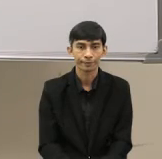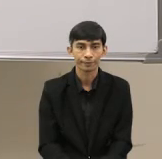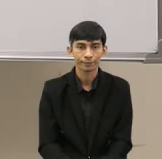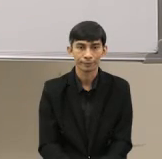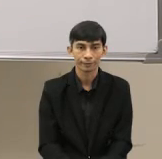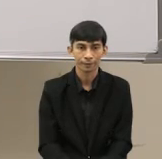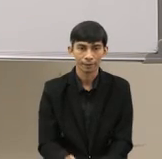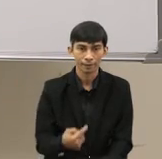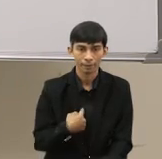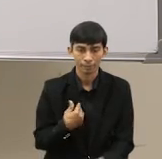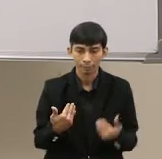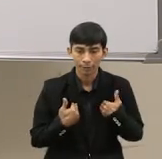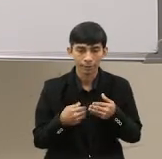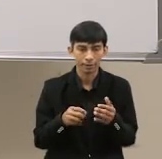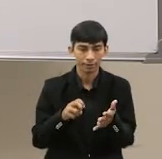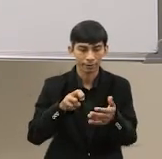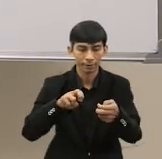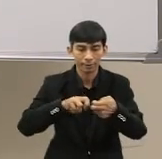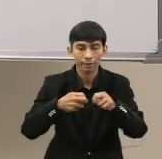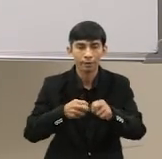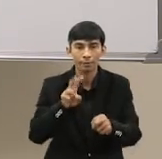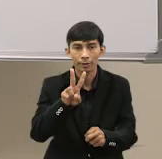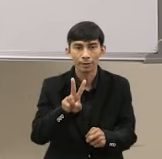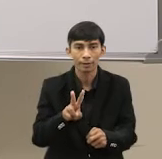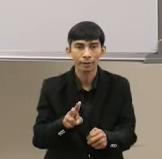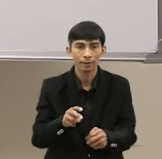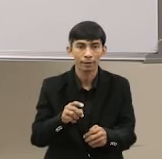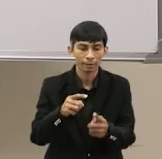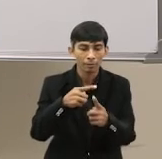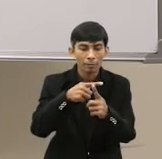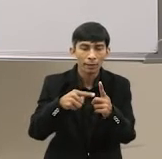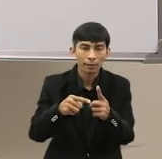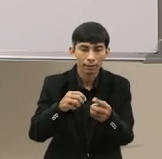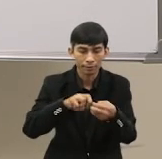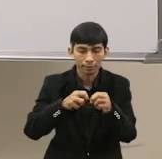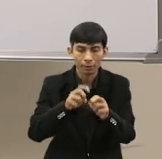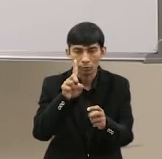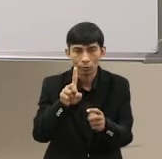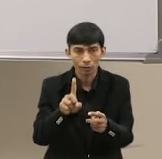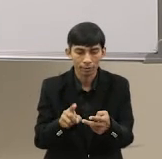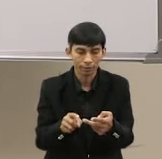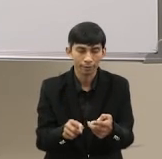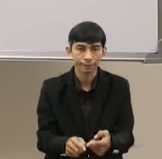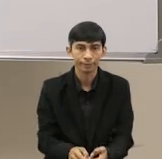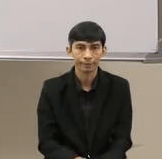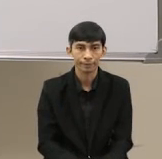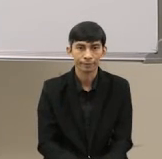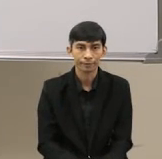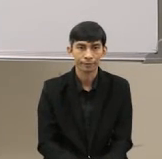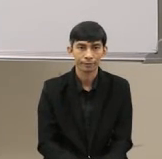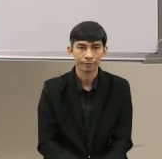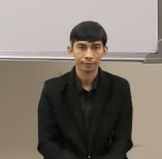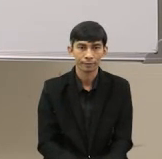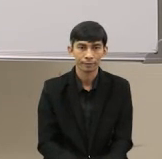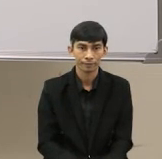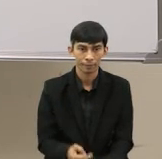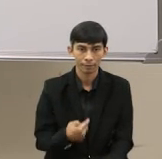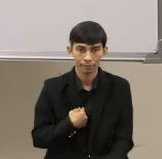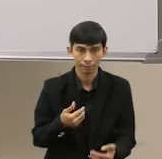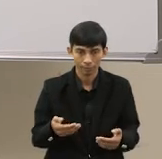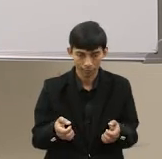nghĩa cụ miên chùm nọt bì bê nâng mà cả nát đi chấm nọt mùi chấm ăn chấm sạp chấm nọt nè khu nát nè khu miên bao sờ đầu